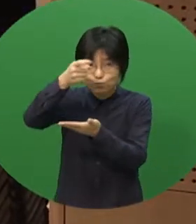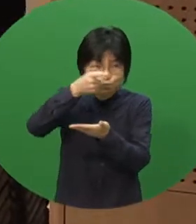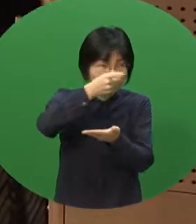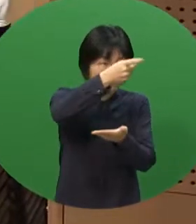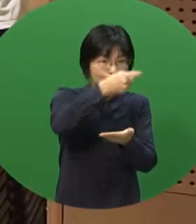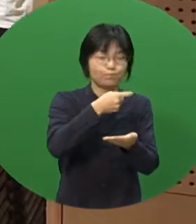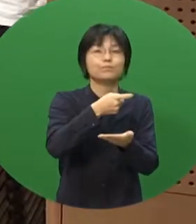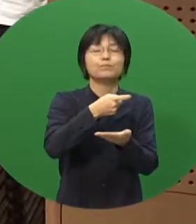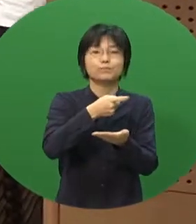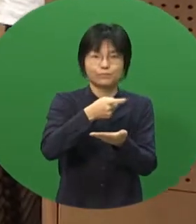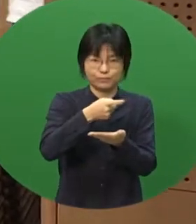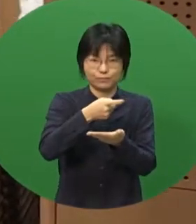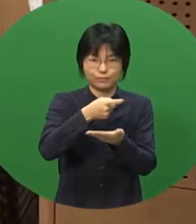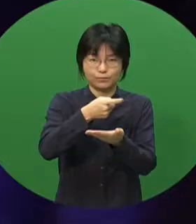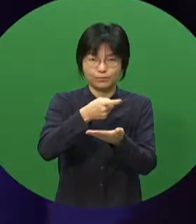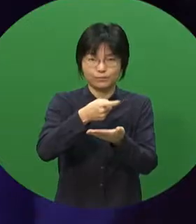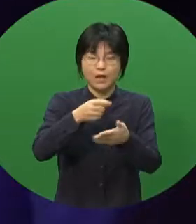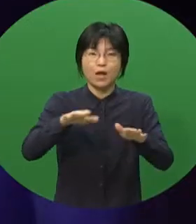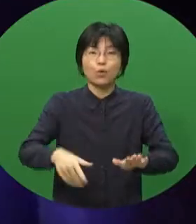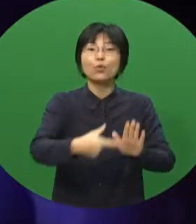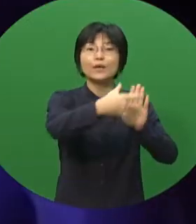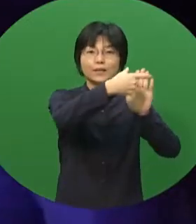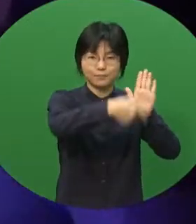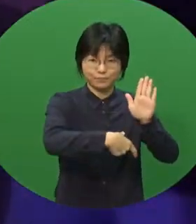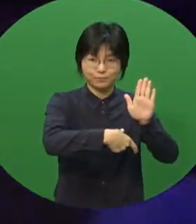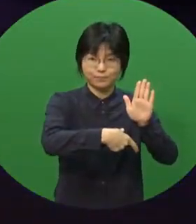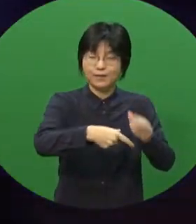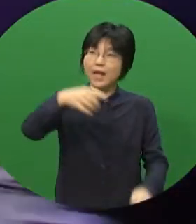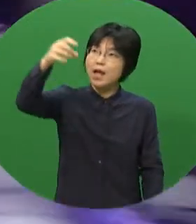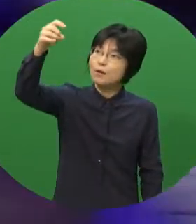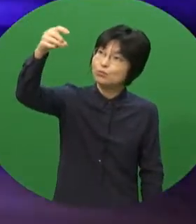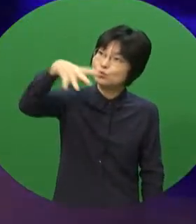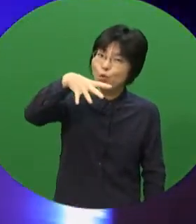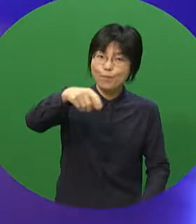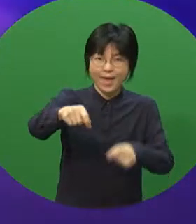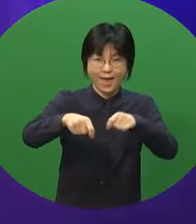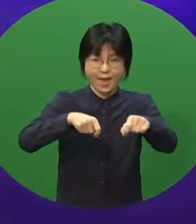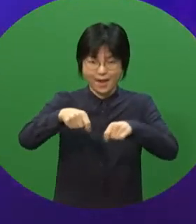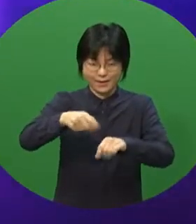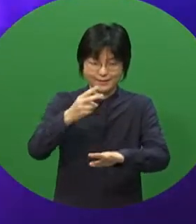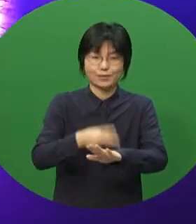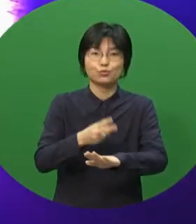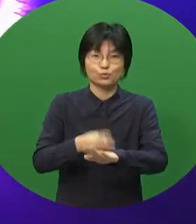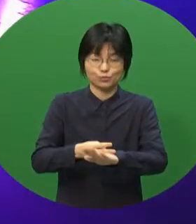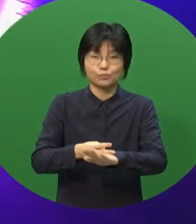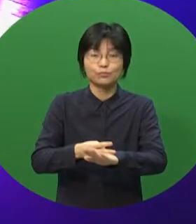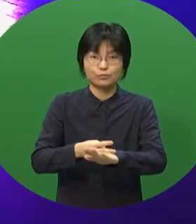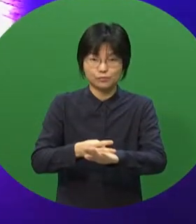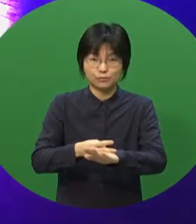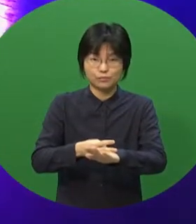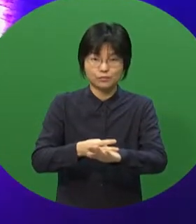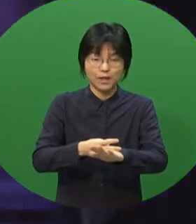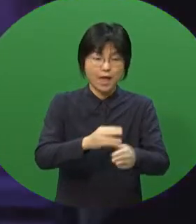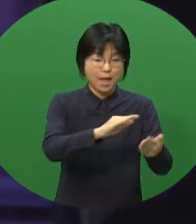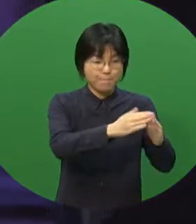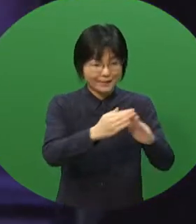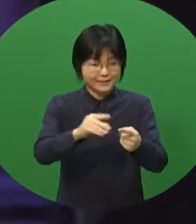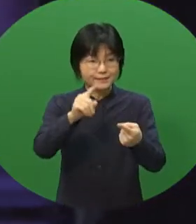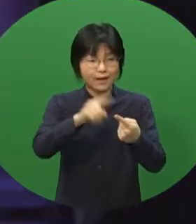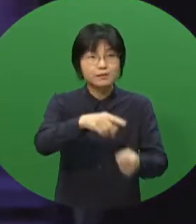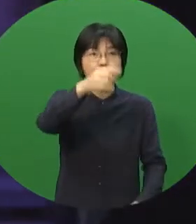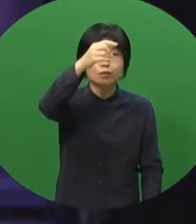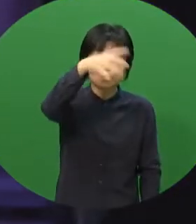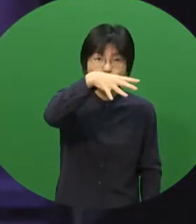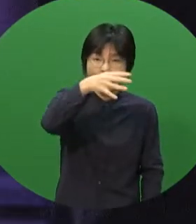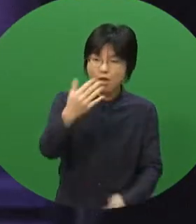作りを一から学びます。この日挑戦したのは舞台の照明、街の風景、森の様子などを照